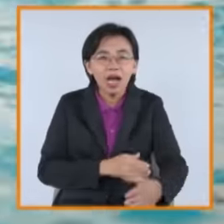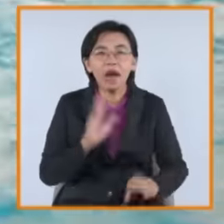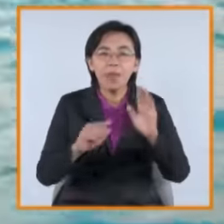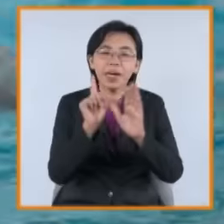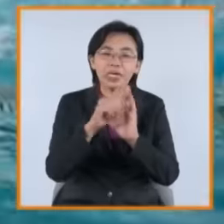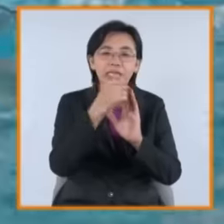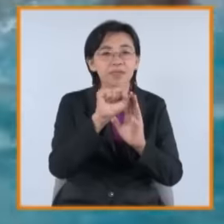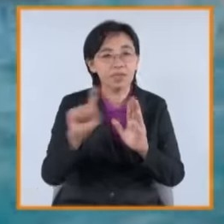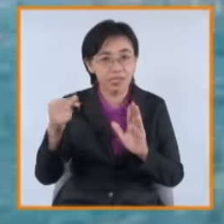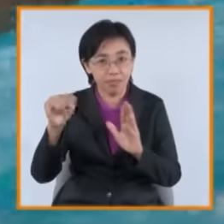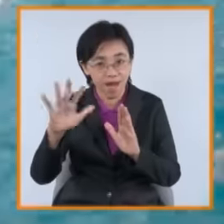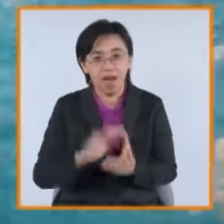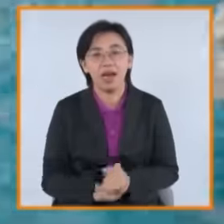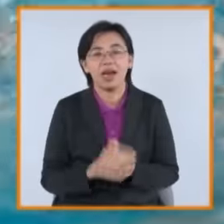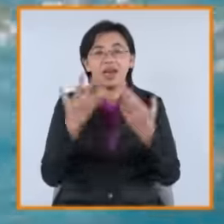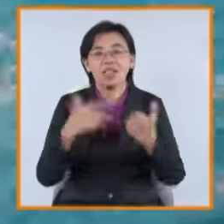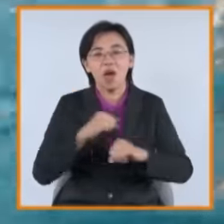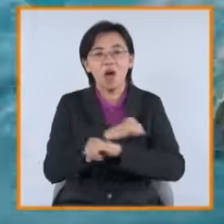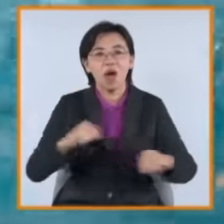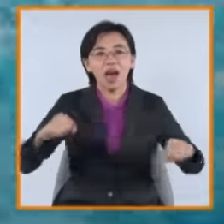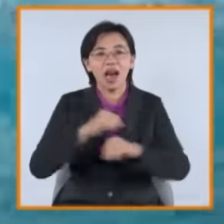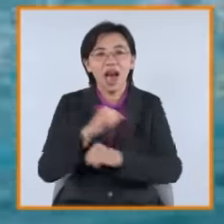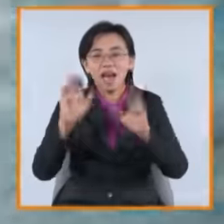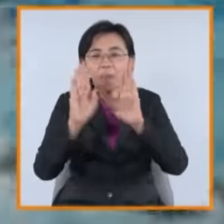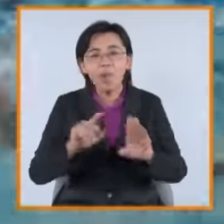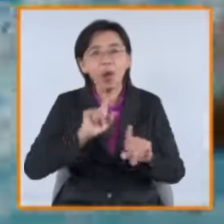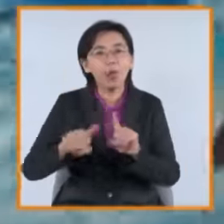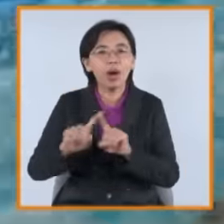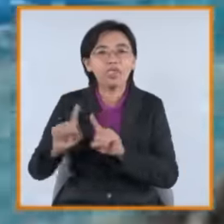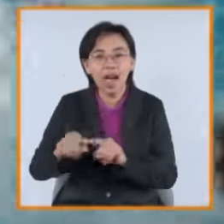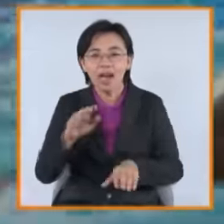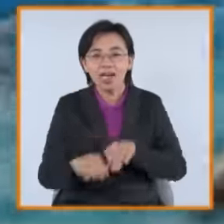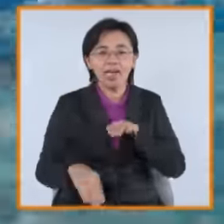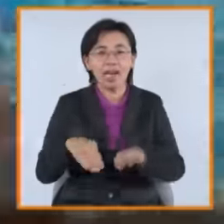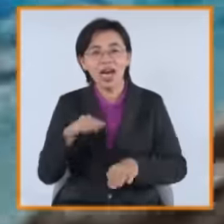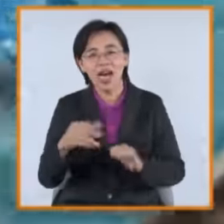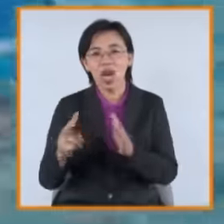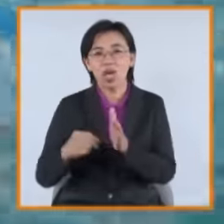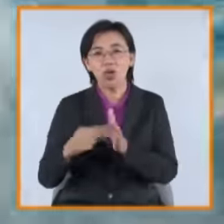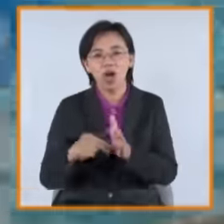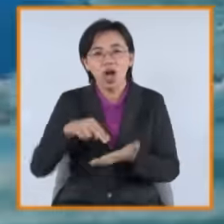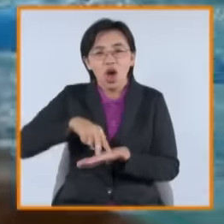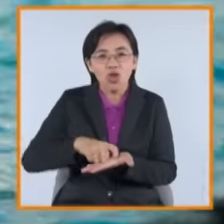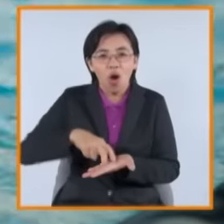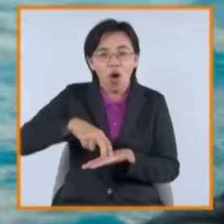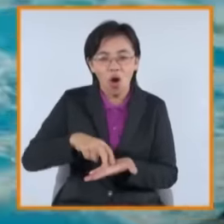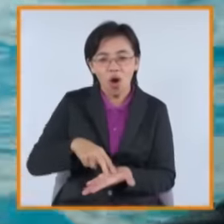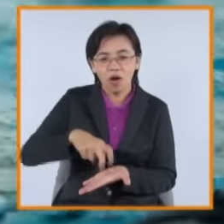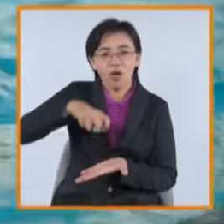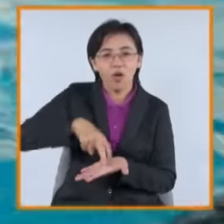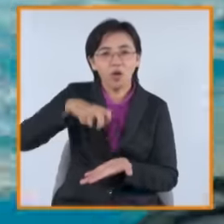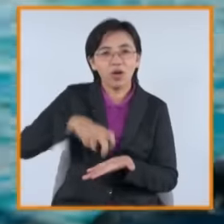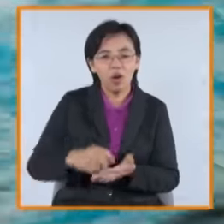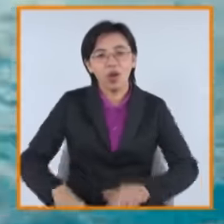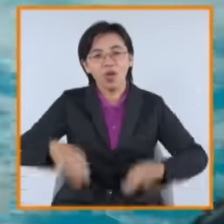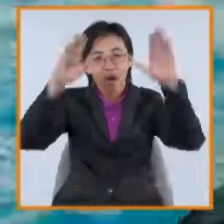นาทีจากนั้นจะเป็นการออกกำลังกายด้วยท่าทางต่างๆทั้งการเดินวิ่งย่อกระโดดยกแขนเตะ